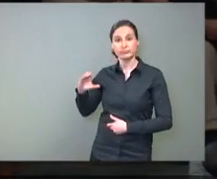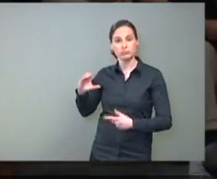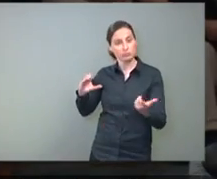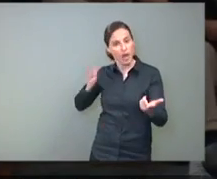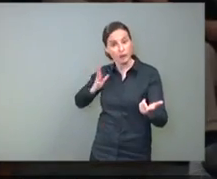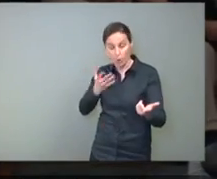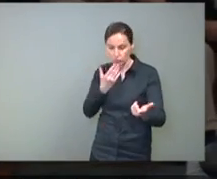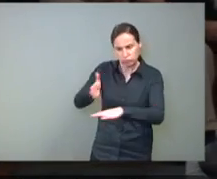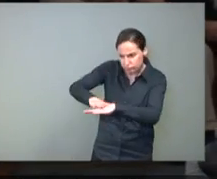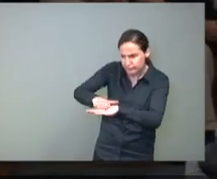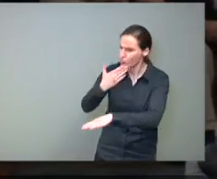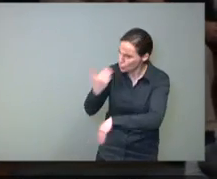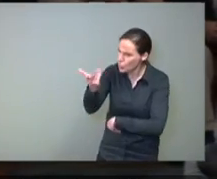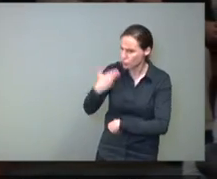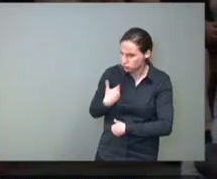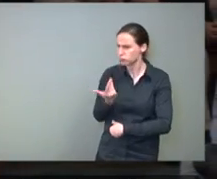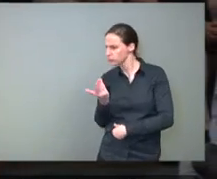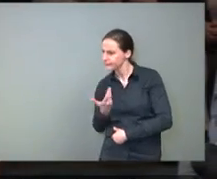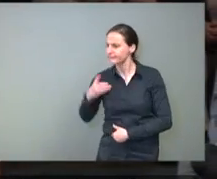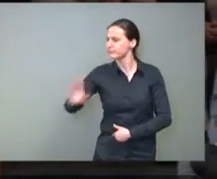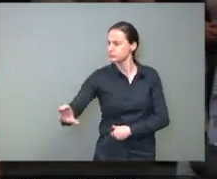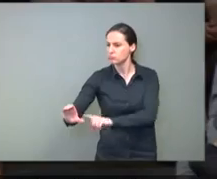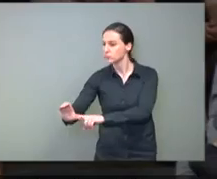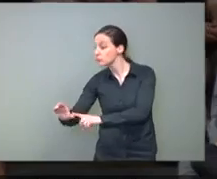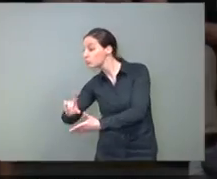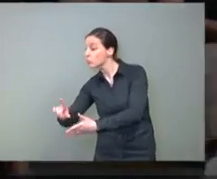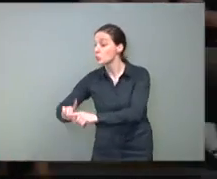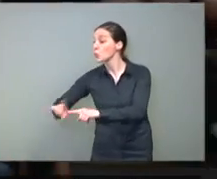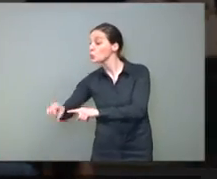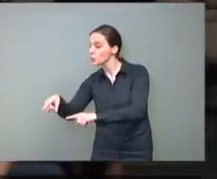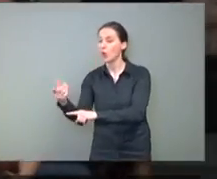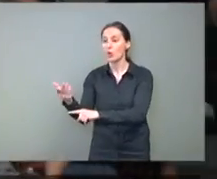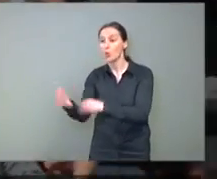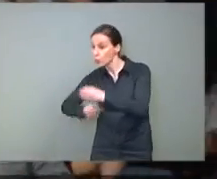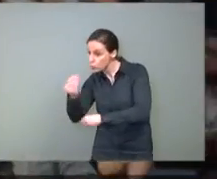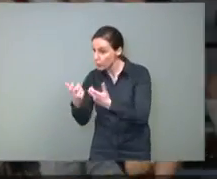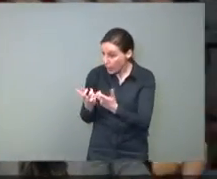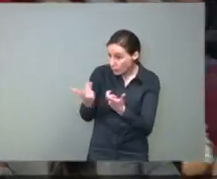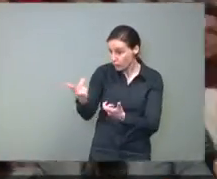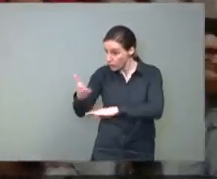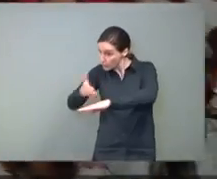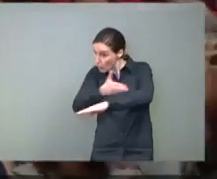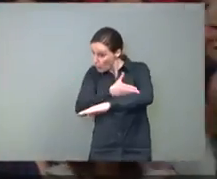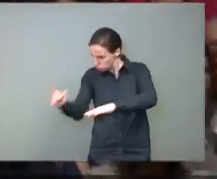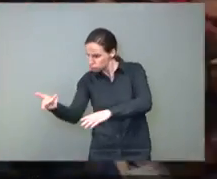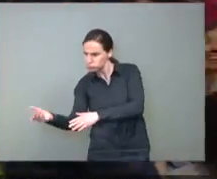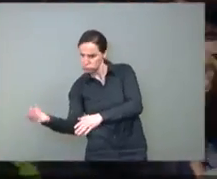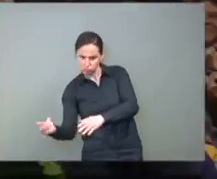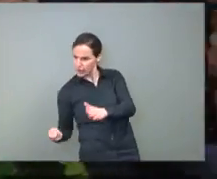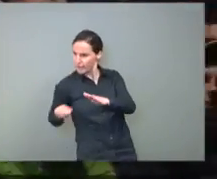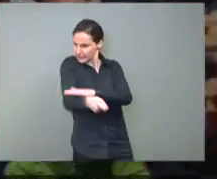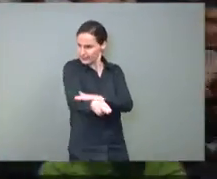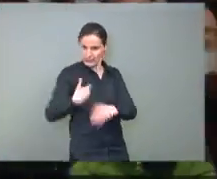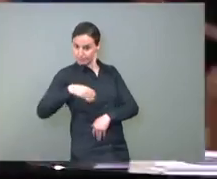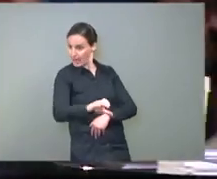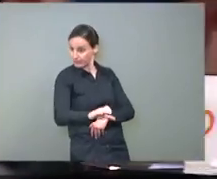telle ou telle entreprise pour la posséder. Et puis, les travailleurs qui sont là vous feront la faveur de vous donner une partie de leur paye. Certes, pas